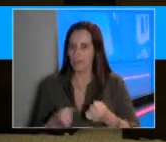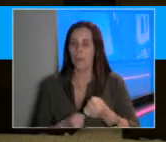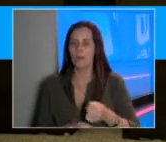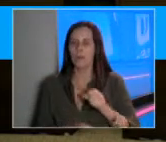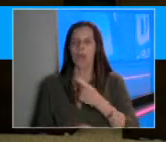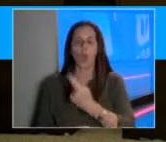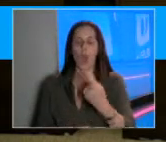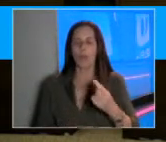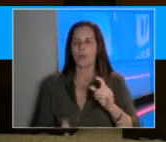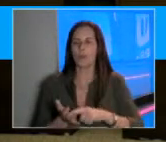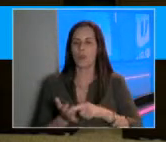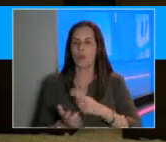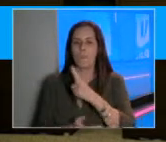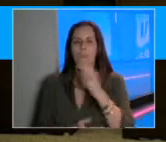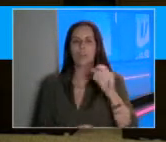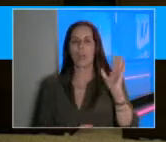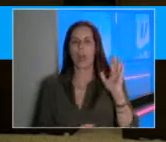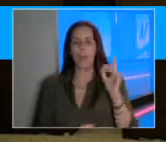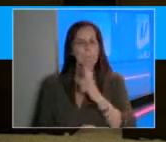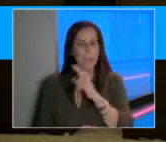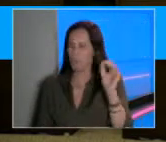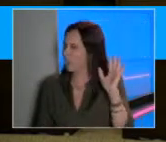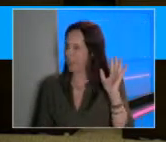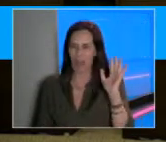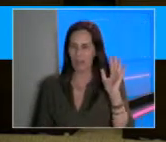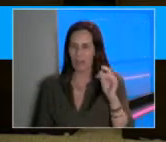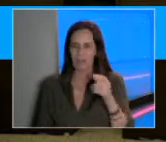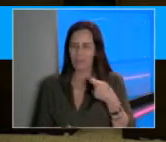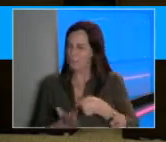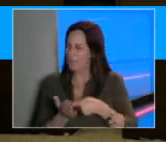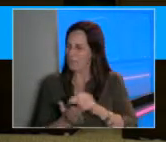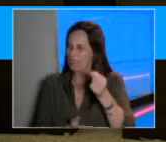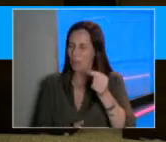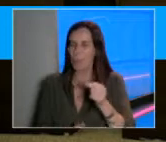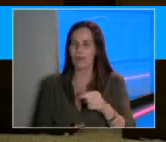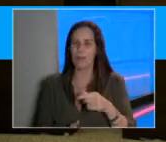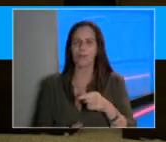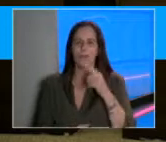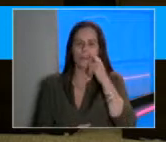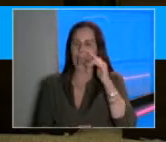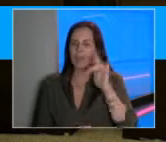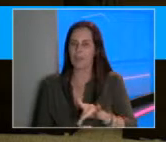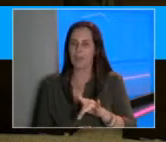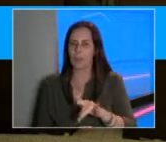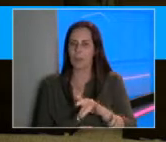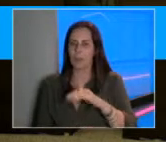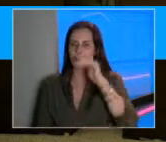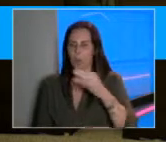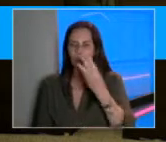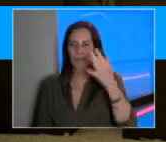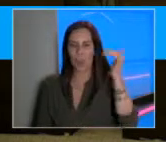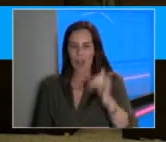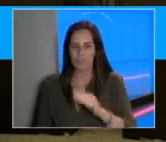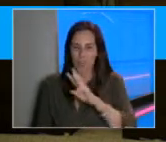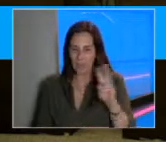המצביעים, כל תובע מבקש 100 שקלים, שים לב, 100 שקלים, תחום פיצוי סמלי, בשורה האחרונה, התביעה היא למעשה על פחות